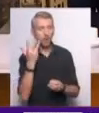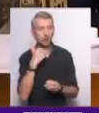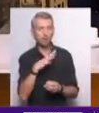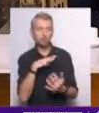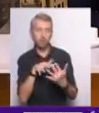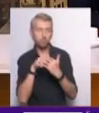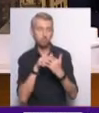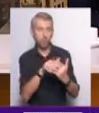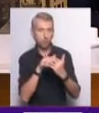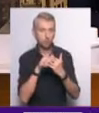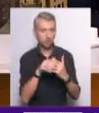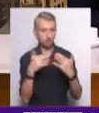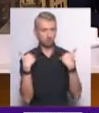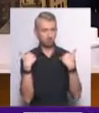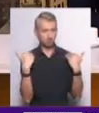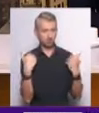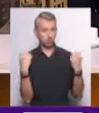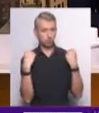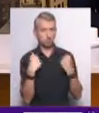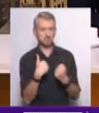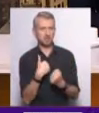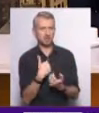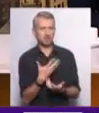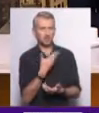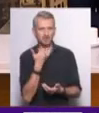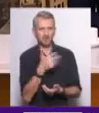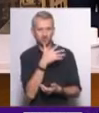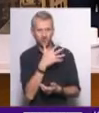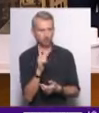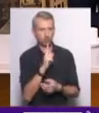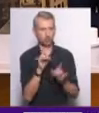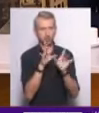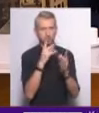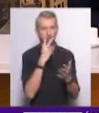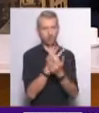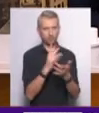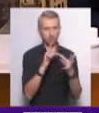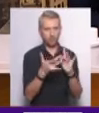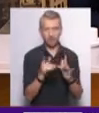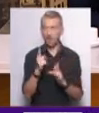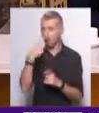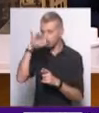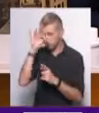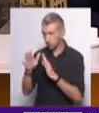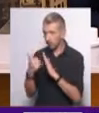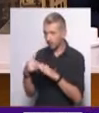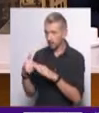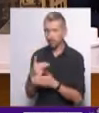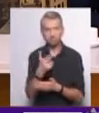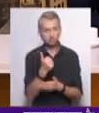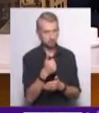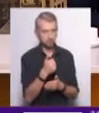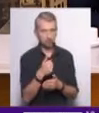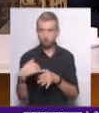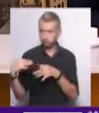боротьба зі спортсменами, угу, мені було трошки не до того, щоб висвітлювати цю боротьбу. Так, але все ж таки правильно, поліцію ви викликали. І звісно, поліція так, приїхала. Так,